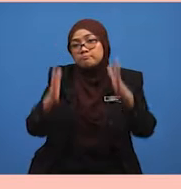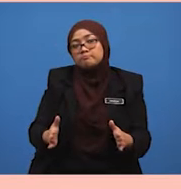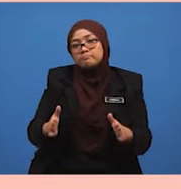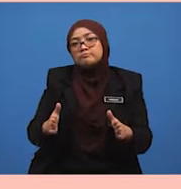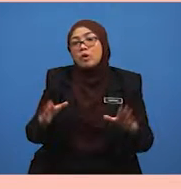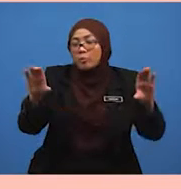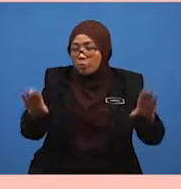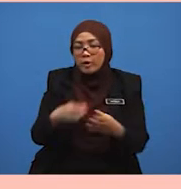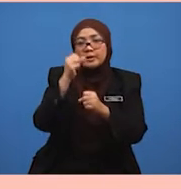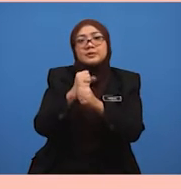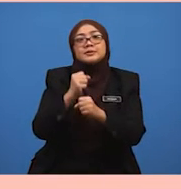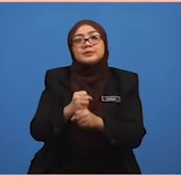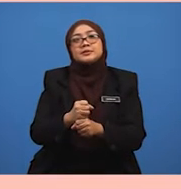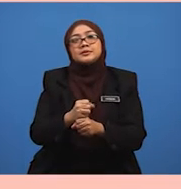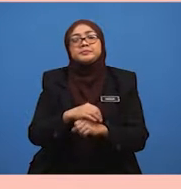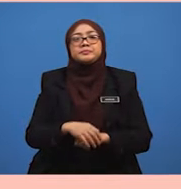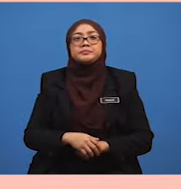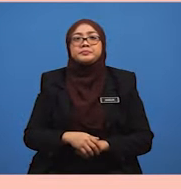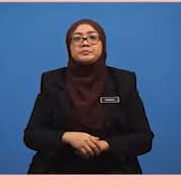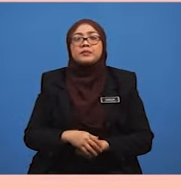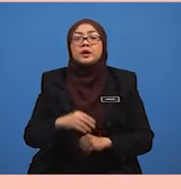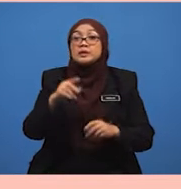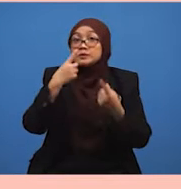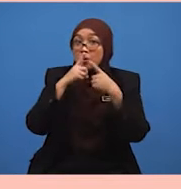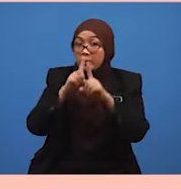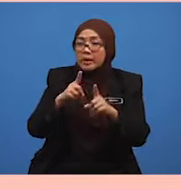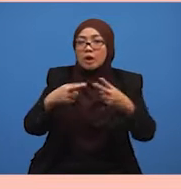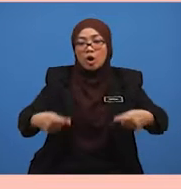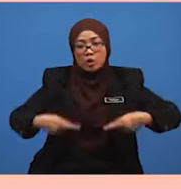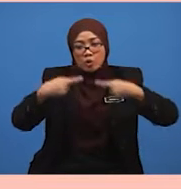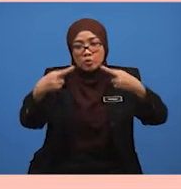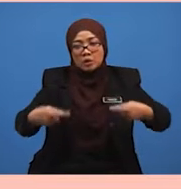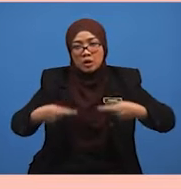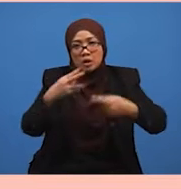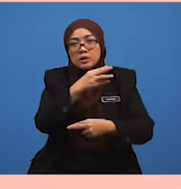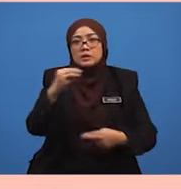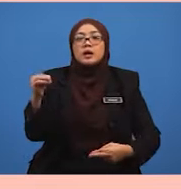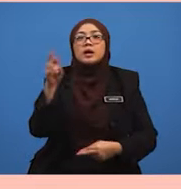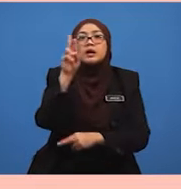Jawapannya ialah roda dan gandar dengan satah condong.